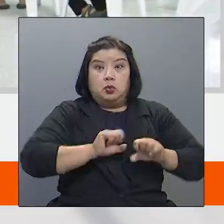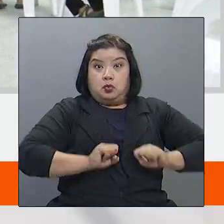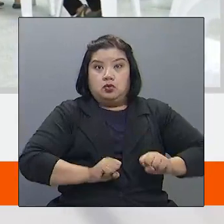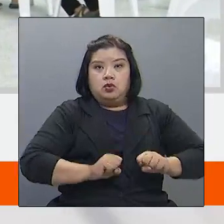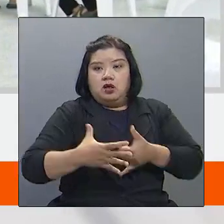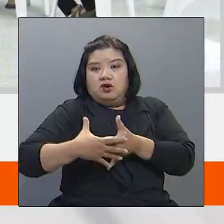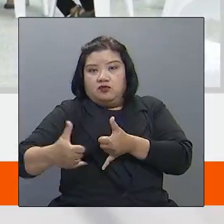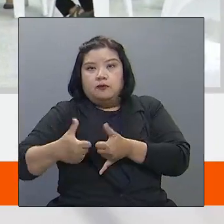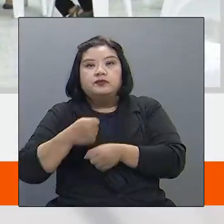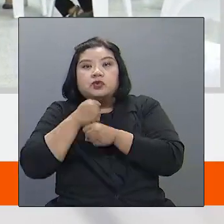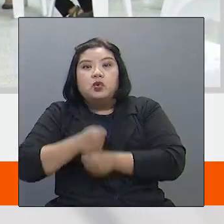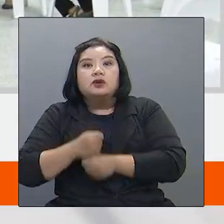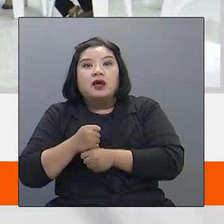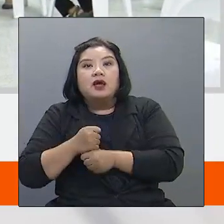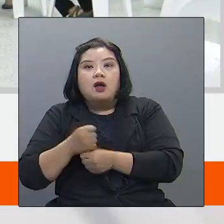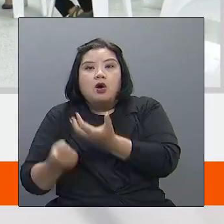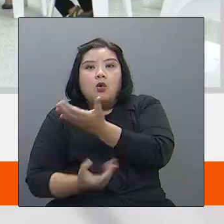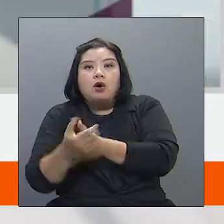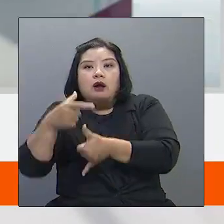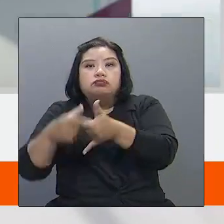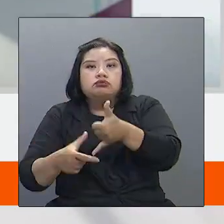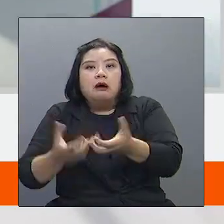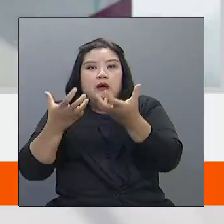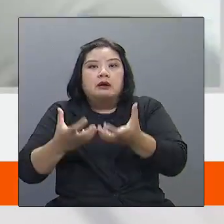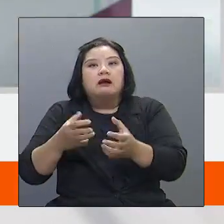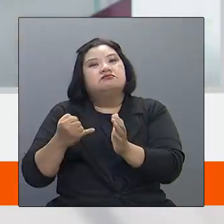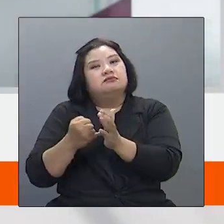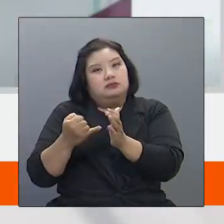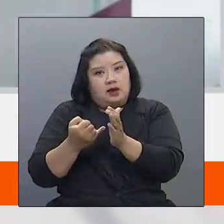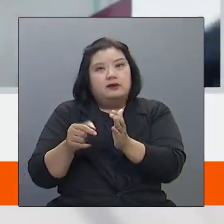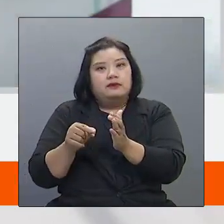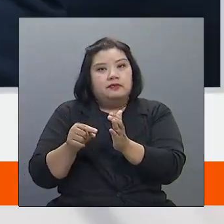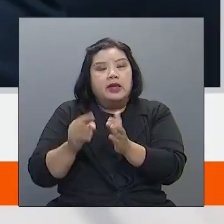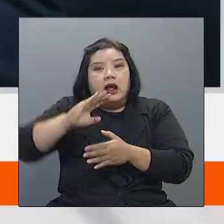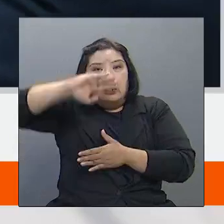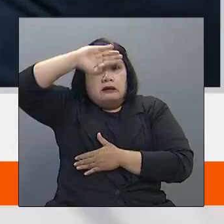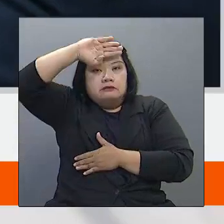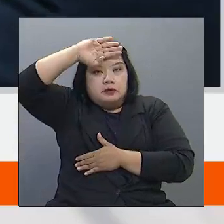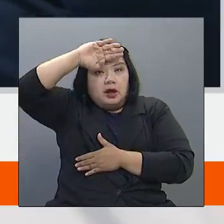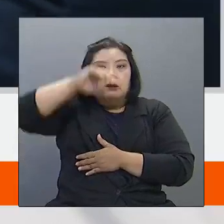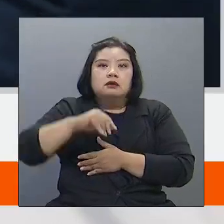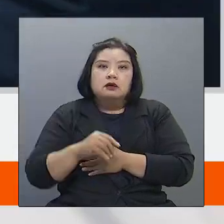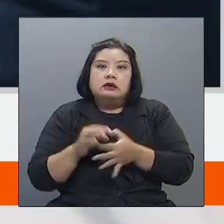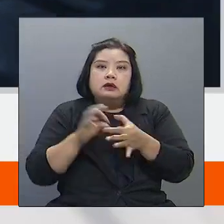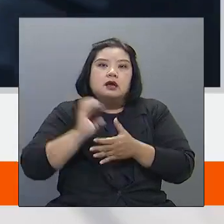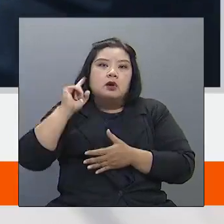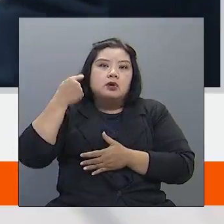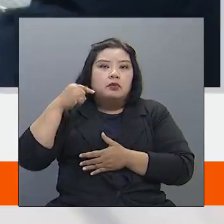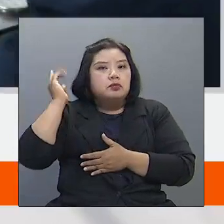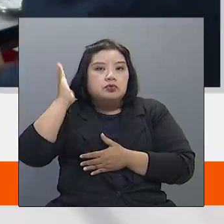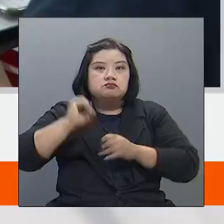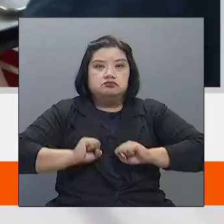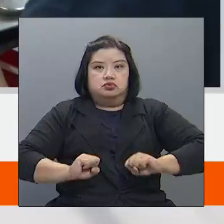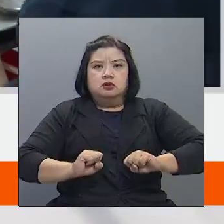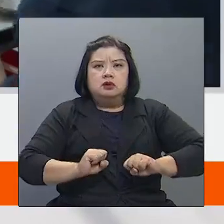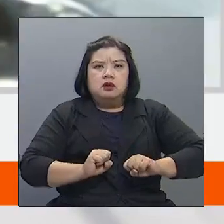คนสูงอายุได้ถ้าเป็นกลุ่มเสี่ยงเนี่ยเกิดขึ้นได้ค่อนข้างเยอะเพราะฉะนั้นความรุนแรงถ้าเรามองในคนหนุ่มสาวเนี่ยจะไม่มากแต่ถ้าเกิดใน